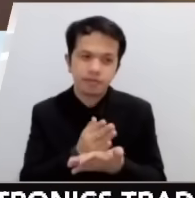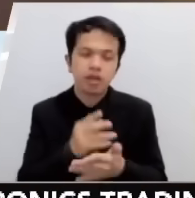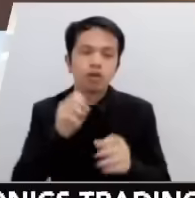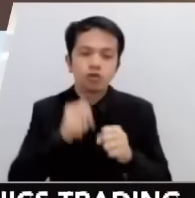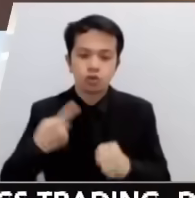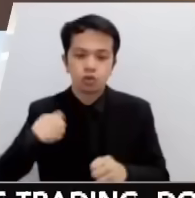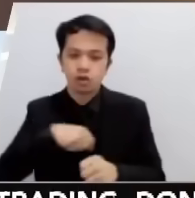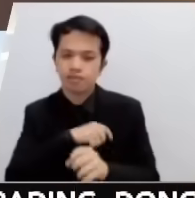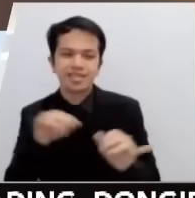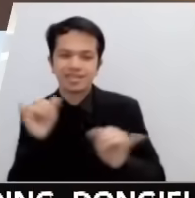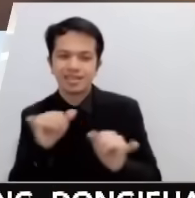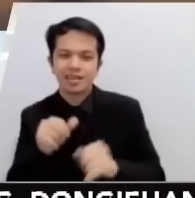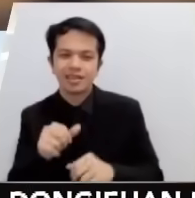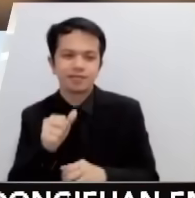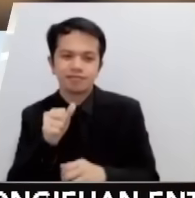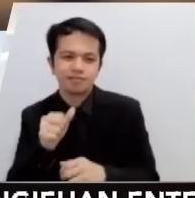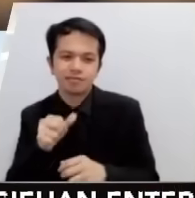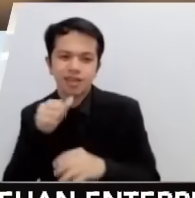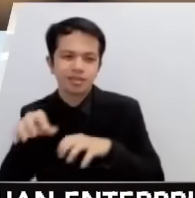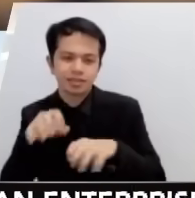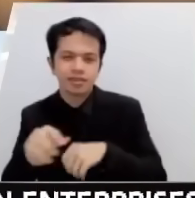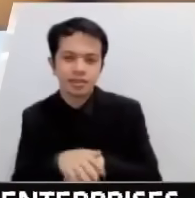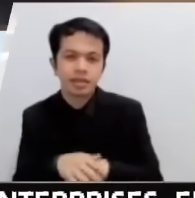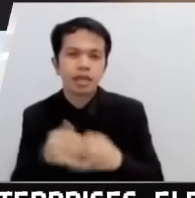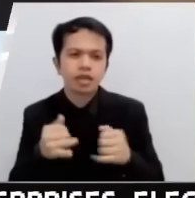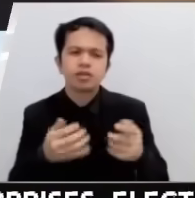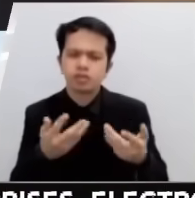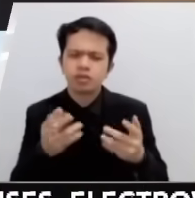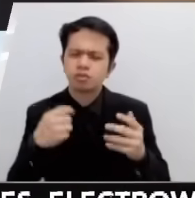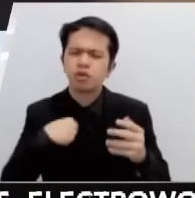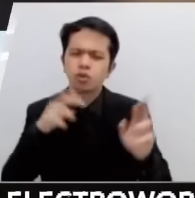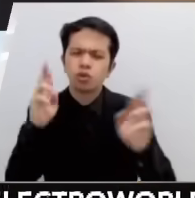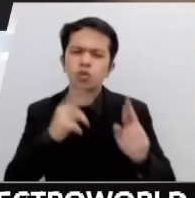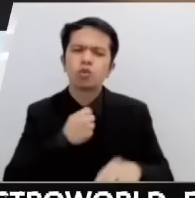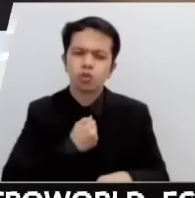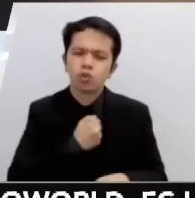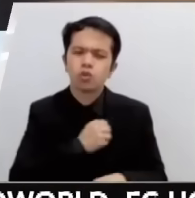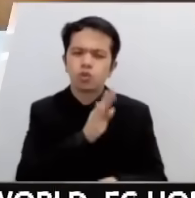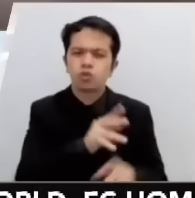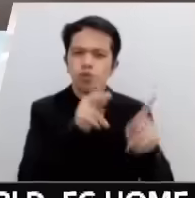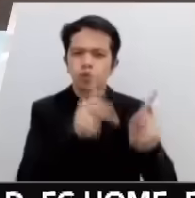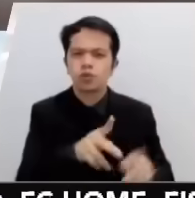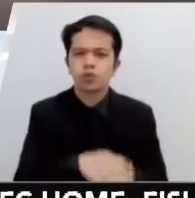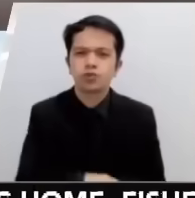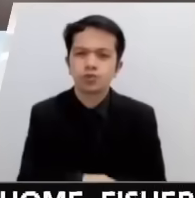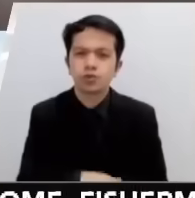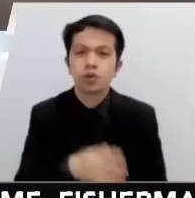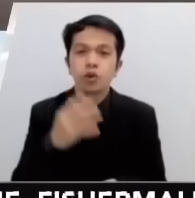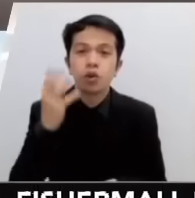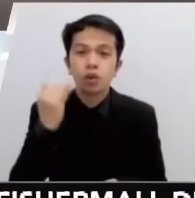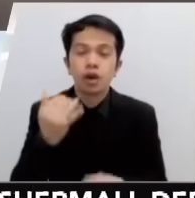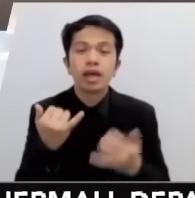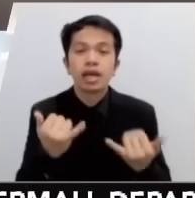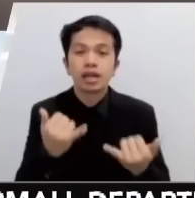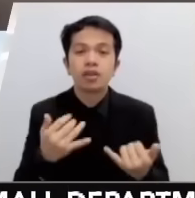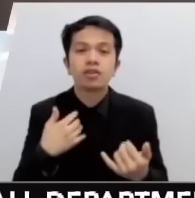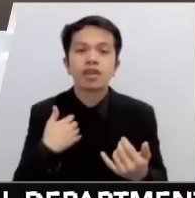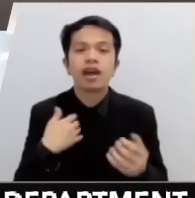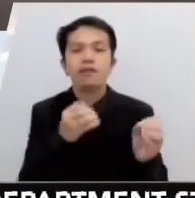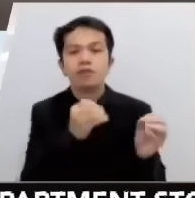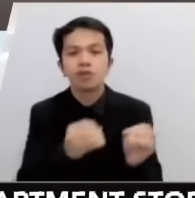then ah but I did not apologize to the person no kasi ah ah nasa kasagsagan kami ng operation Ang akin lang